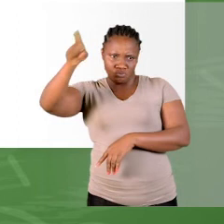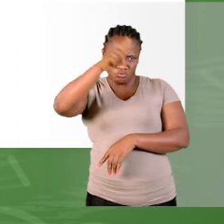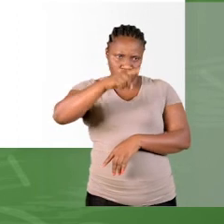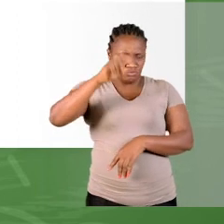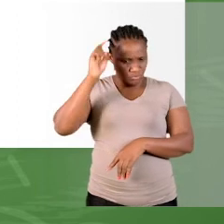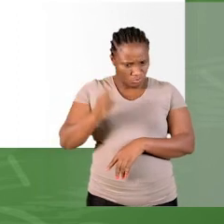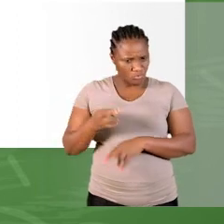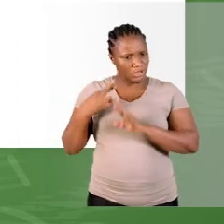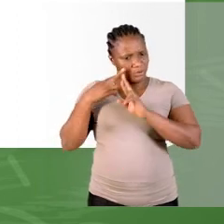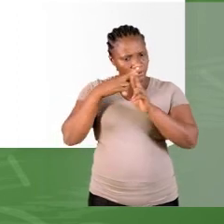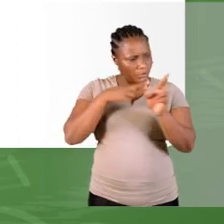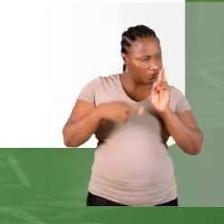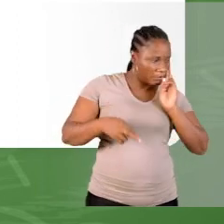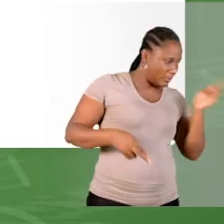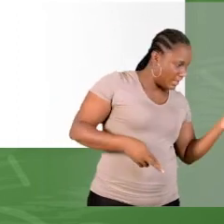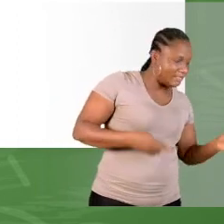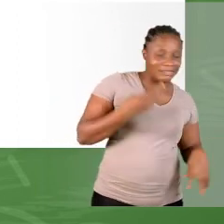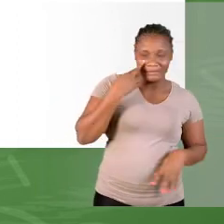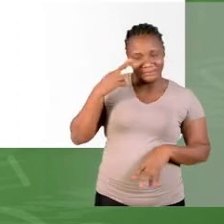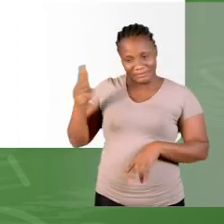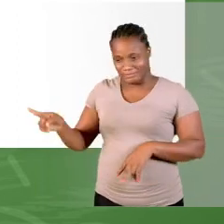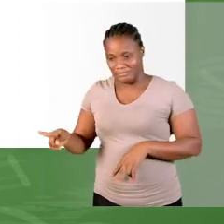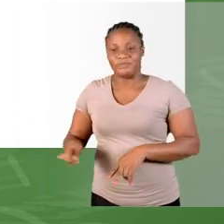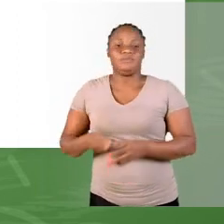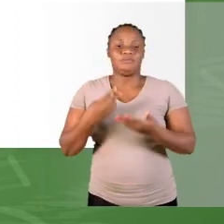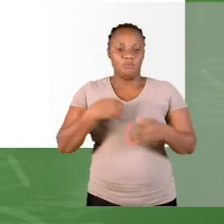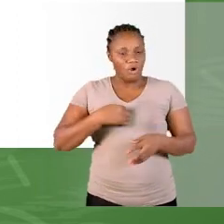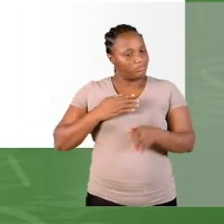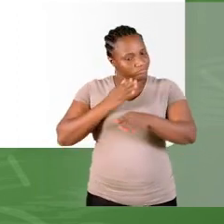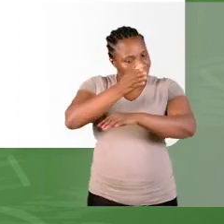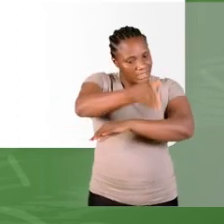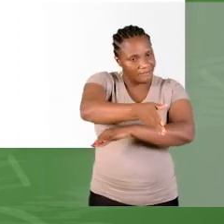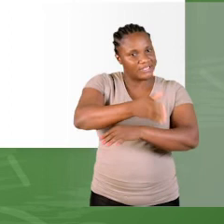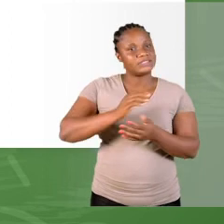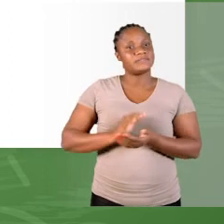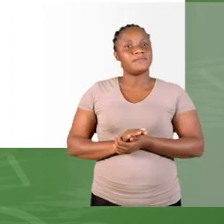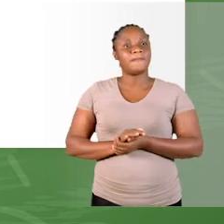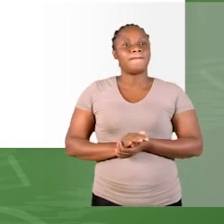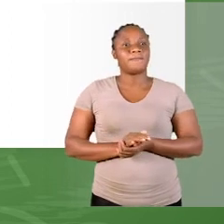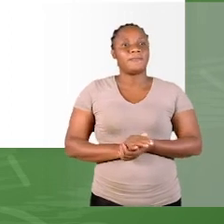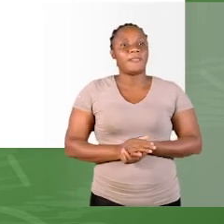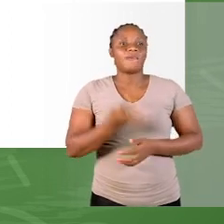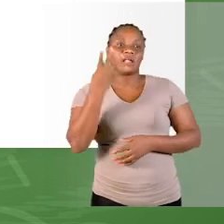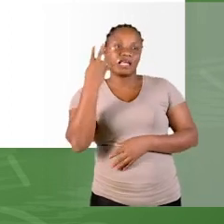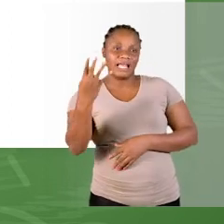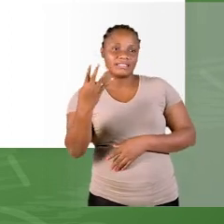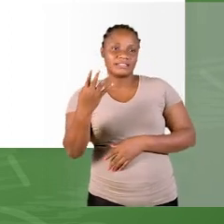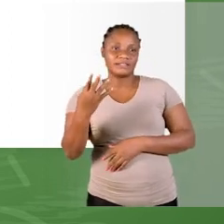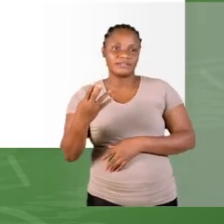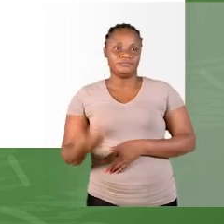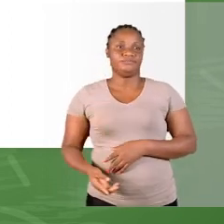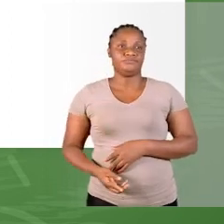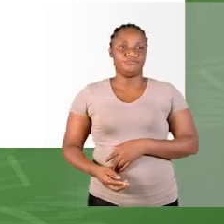dois regarder à gauche et à droite. S'il n'y a pas de voiture, je traverse. Donc, j'entoure cette affirmation. 4.